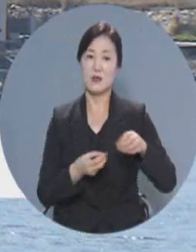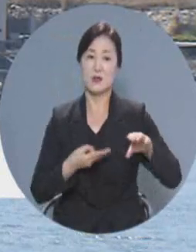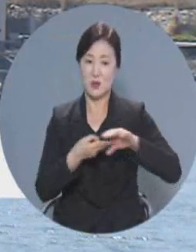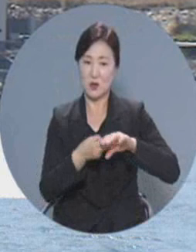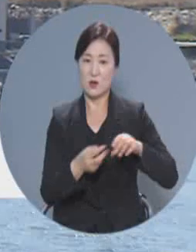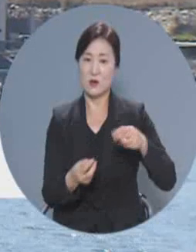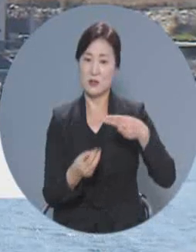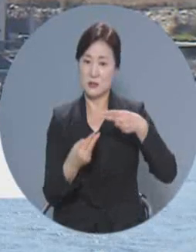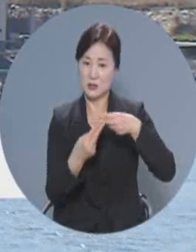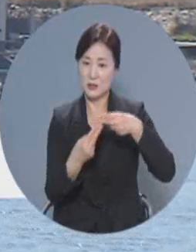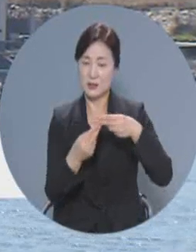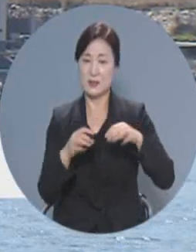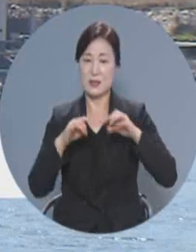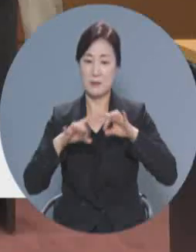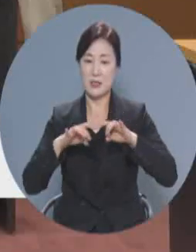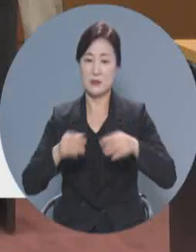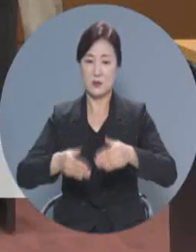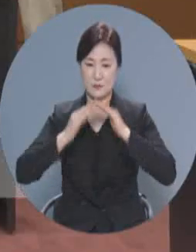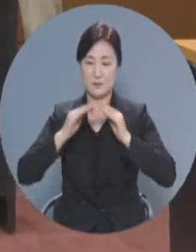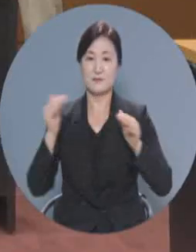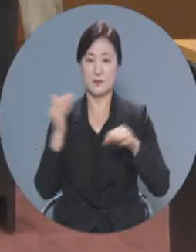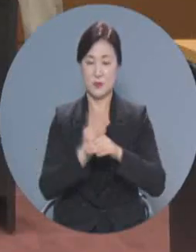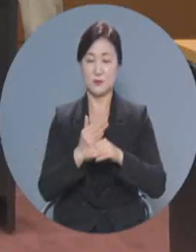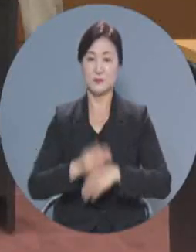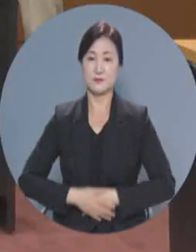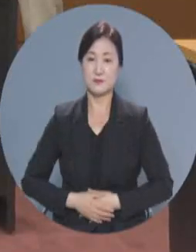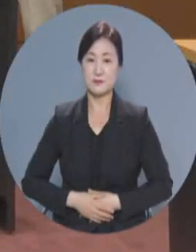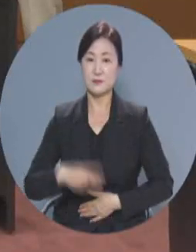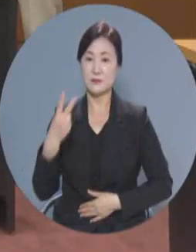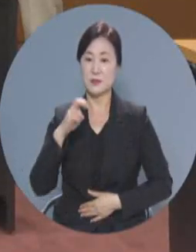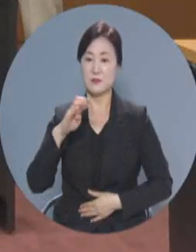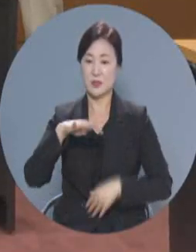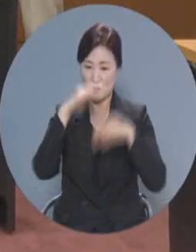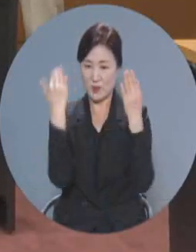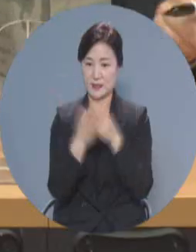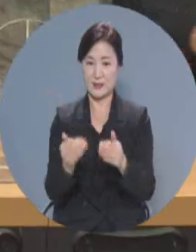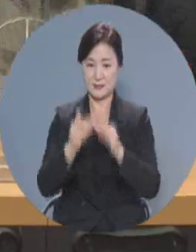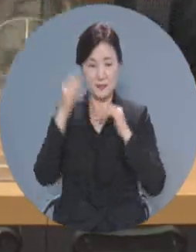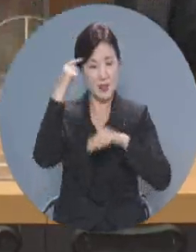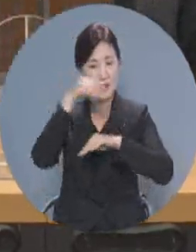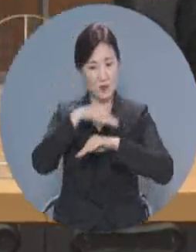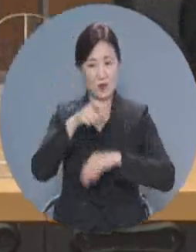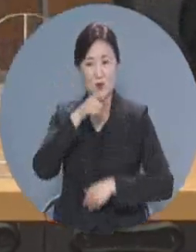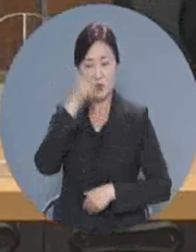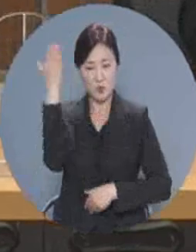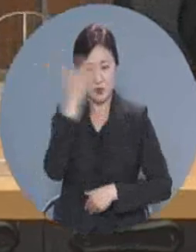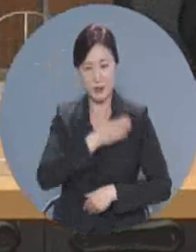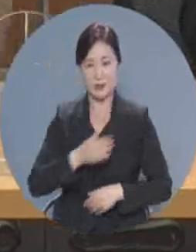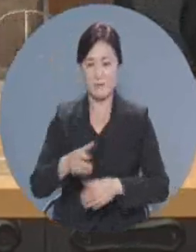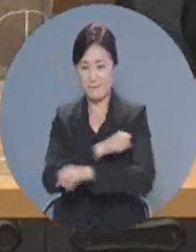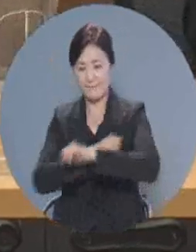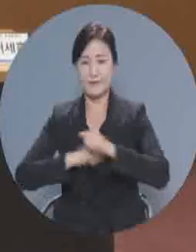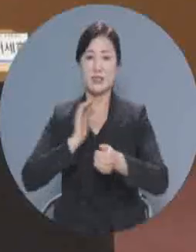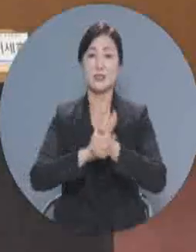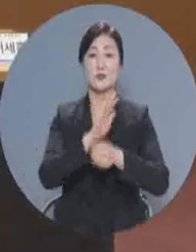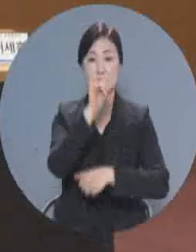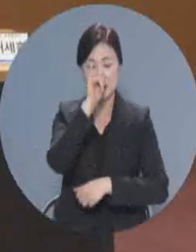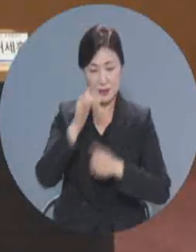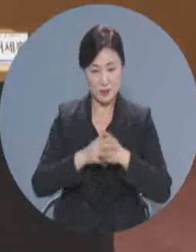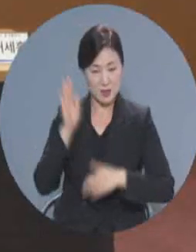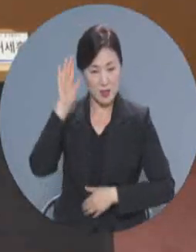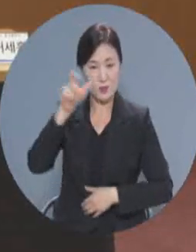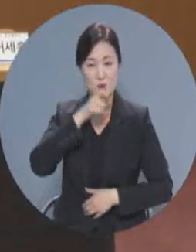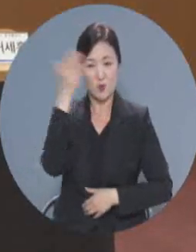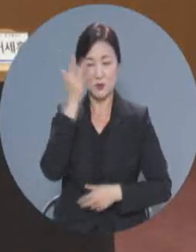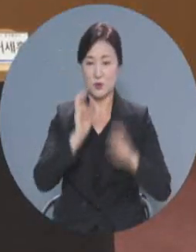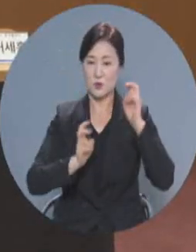건립에도 착수했습니다. 오는 2023년 완공 예정이고 여수시도 전폭적으로 지원하고 있으며 앞으로